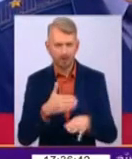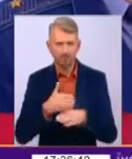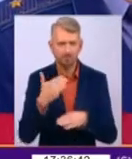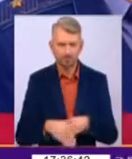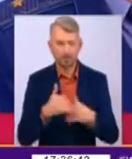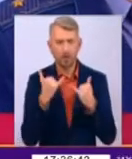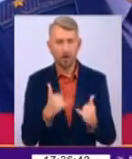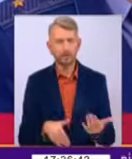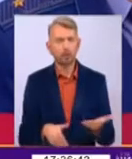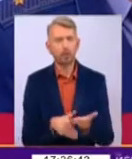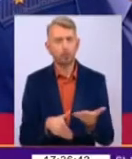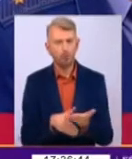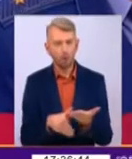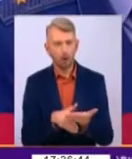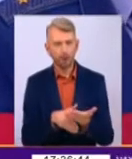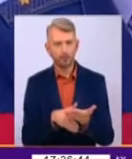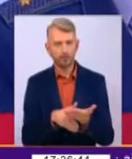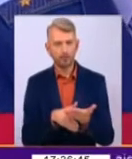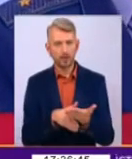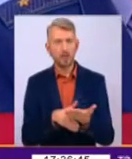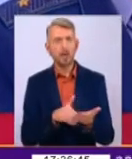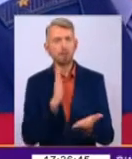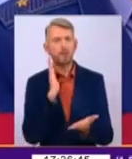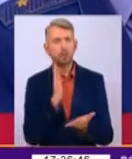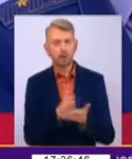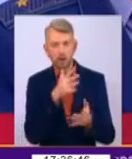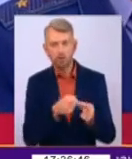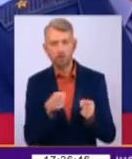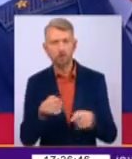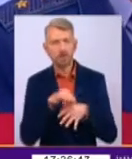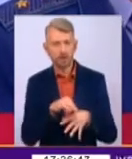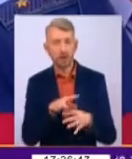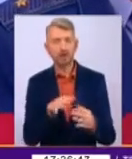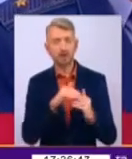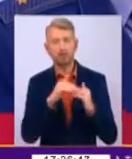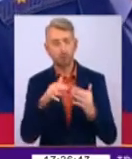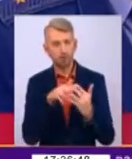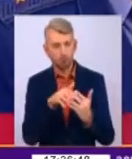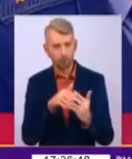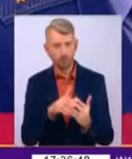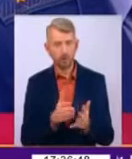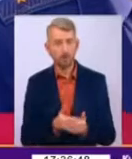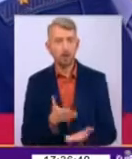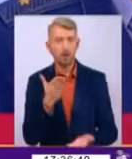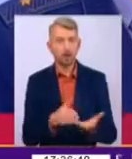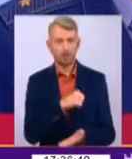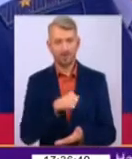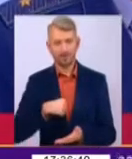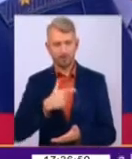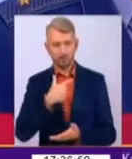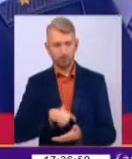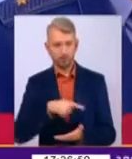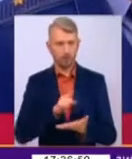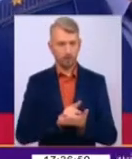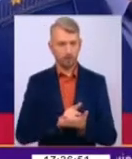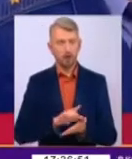оказана допомога безпосередньо під час ведення на полі бою. Якщо б там сам собі повинен,